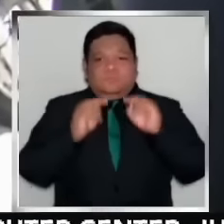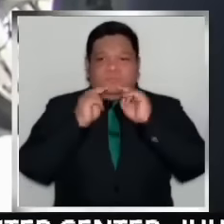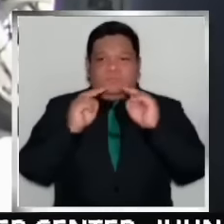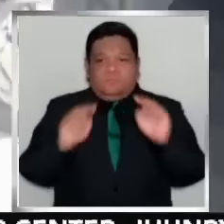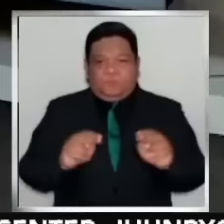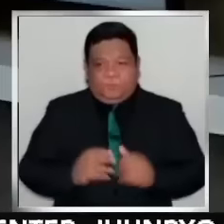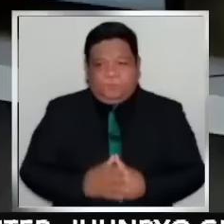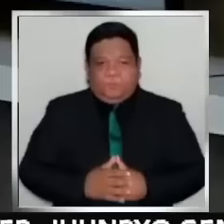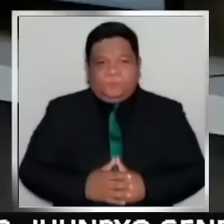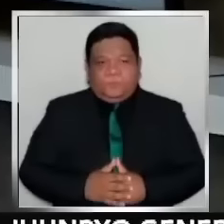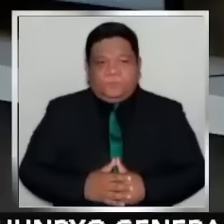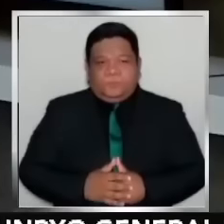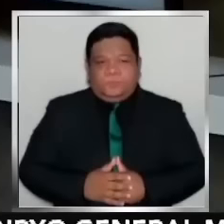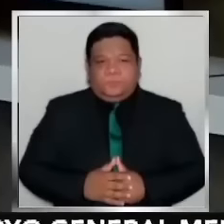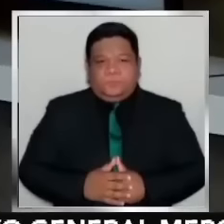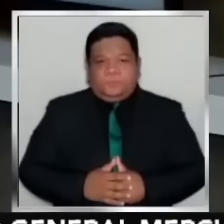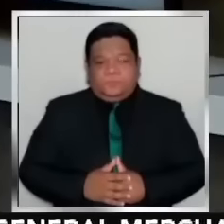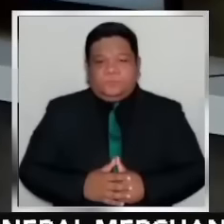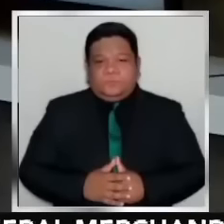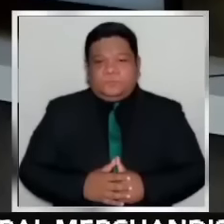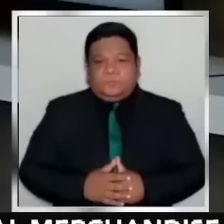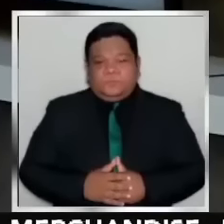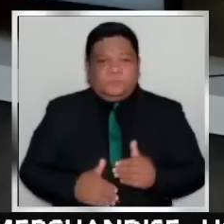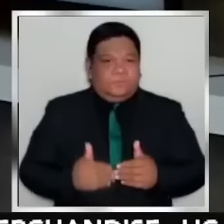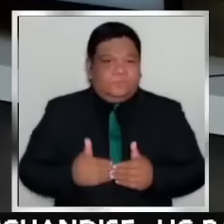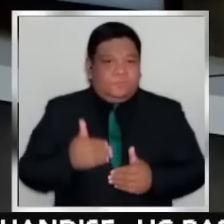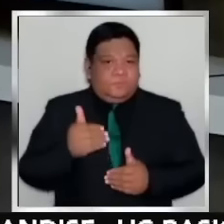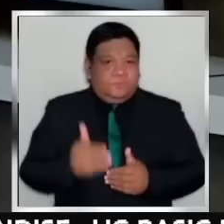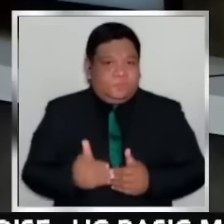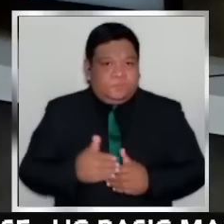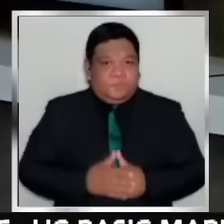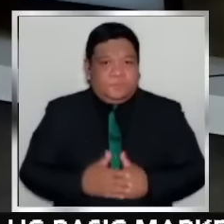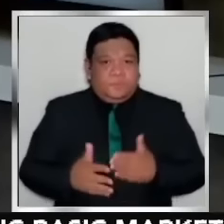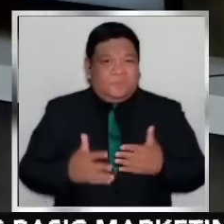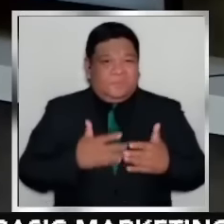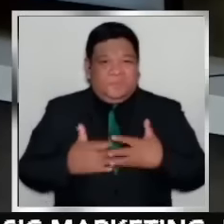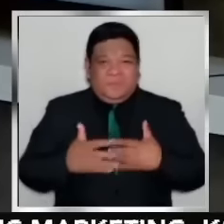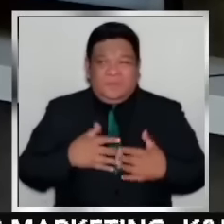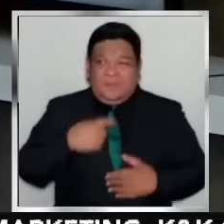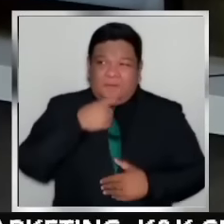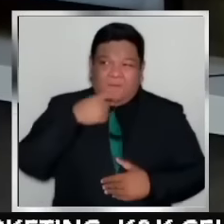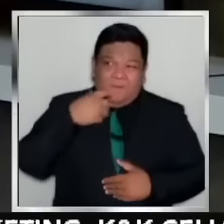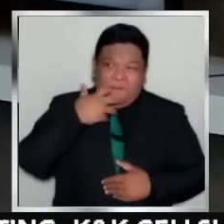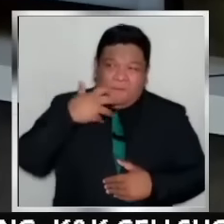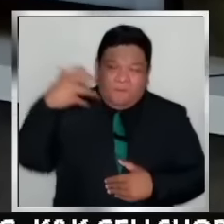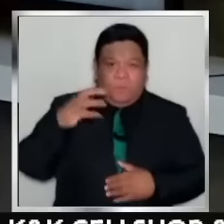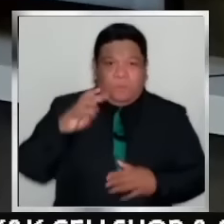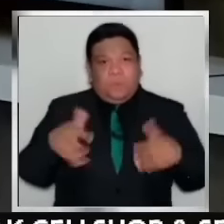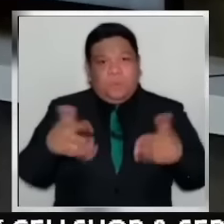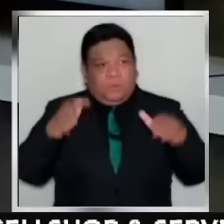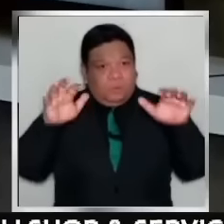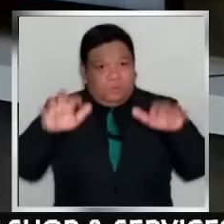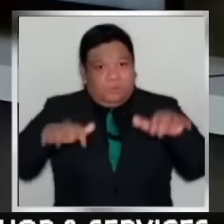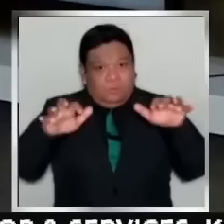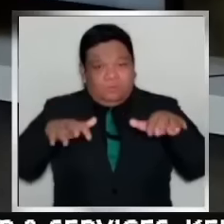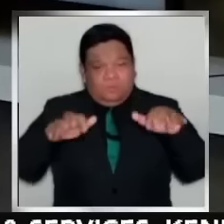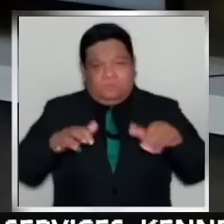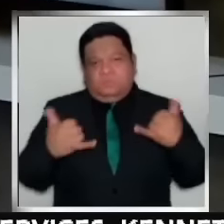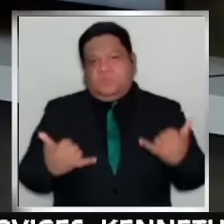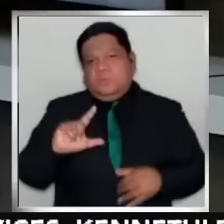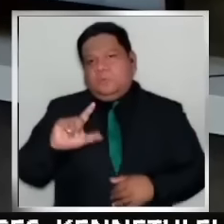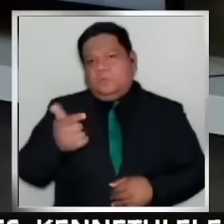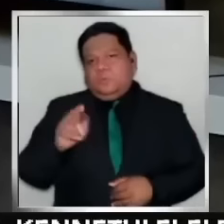oras. Tagtuyot man o malalakas na bagyo, pinaghahandaan na ng mga lokal na pamahalaan ang mga epekto ng El Nino,